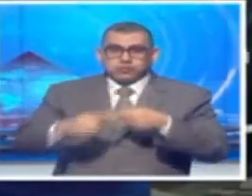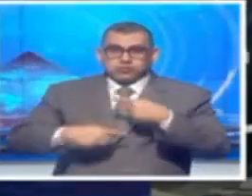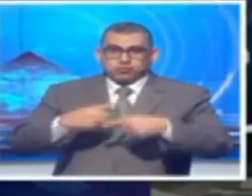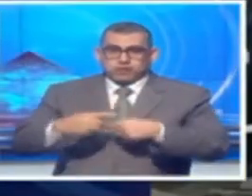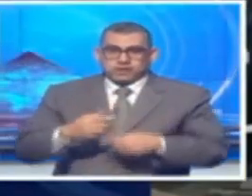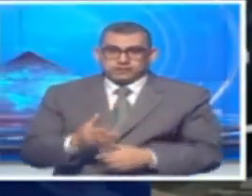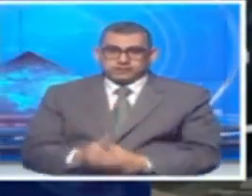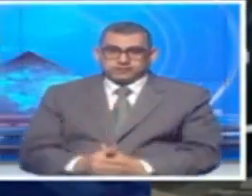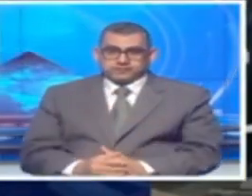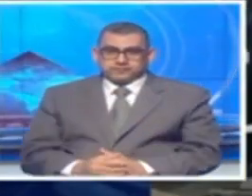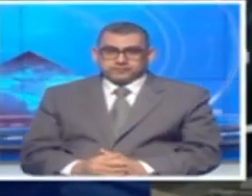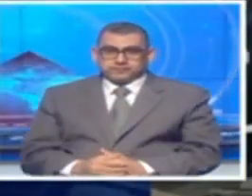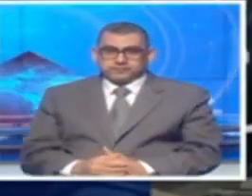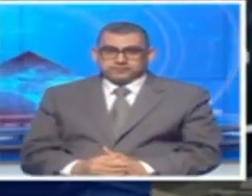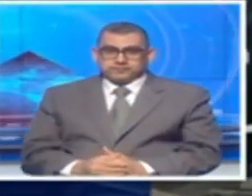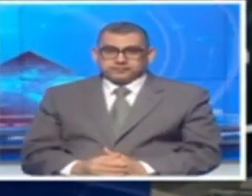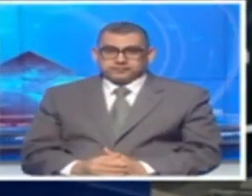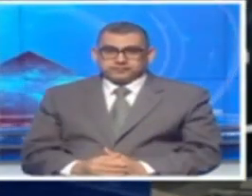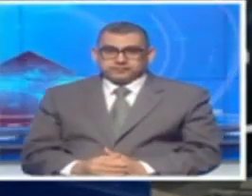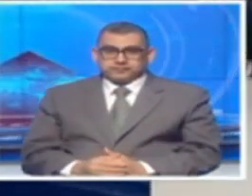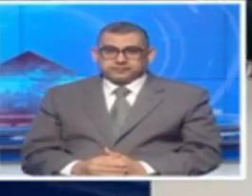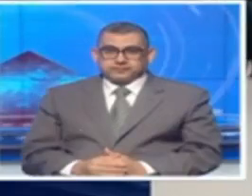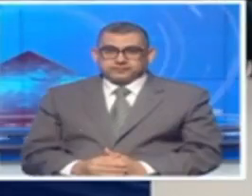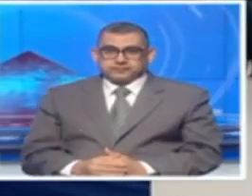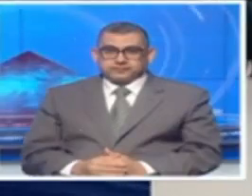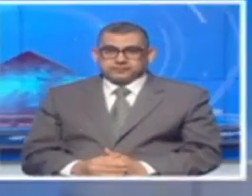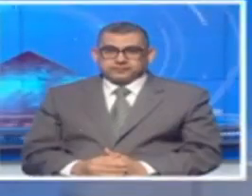التنمية الدائمة.